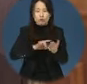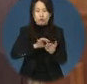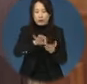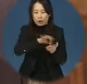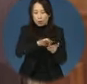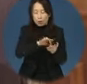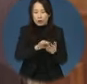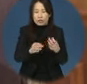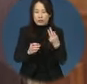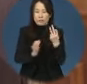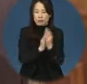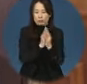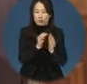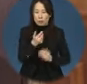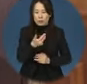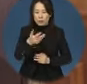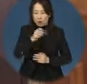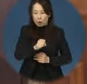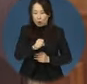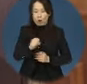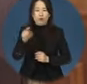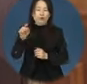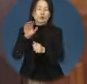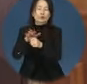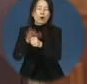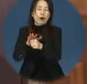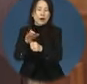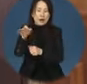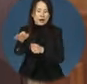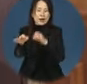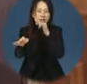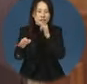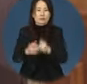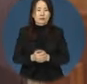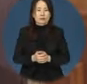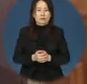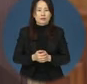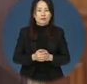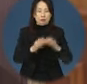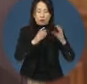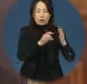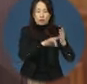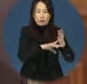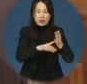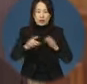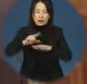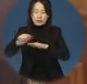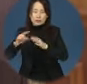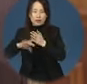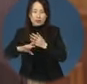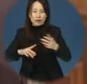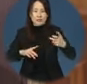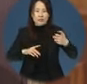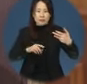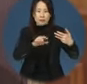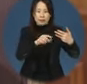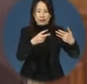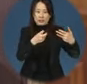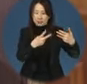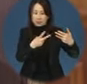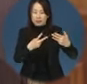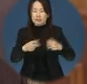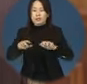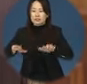지방재정의 확충 을 해서 그동안 국세와 지방세 의 비율이 78 대 20 이었는데 그걸 72.6